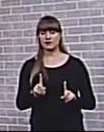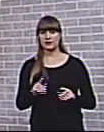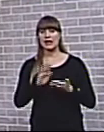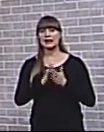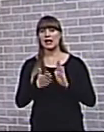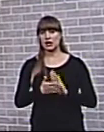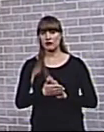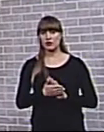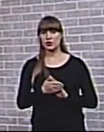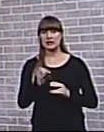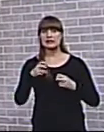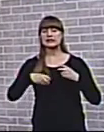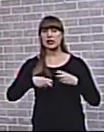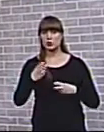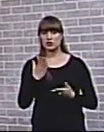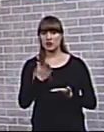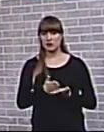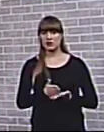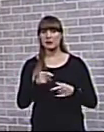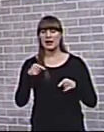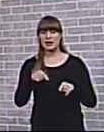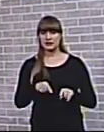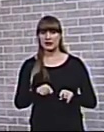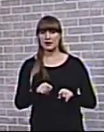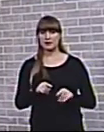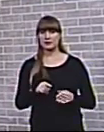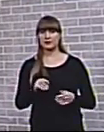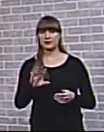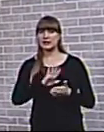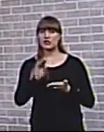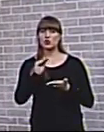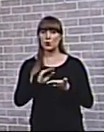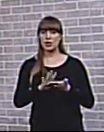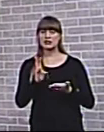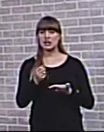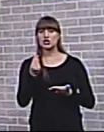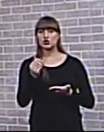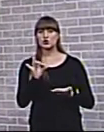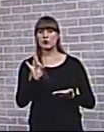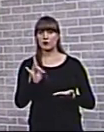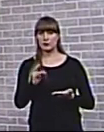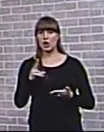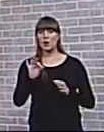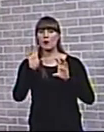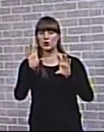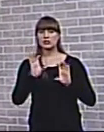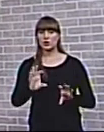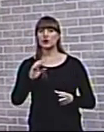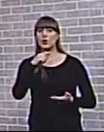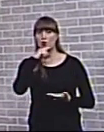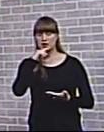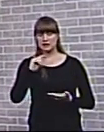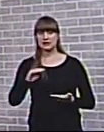договор с нарушениями. То есть там не указана сумма в рублях, хотя по закону